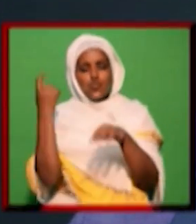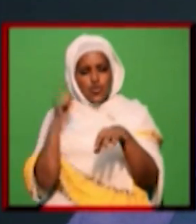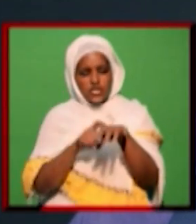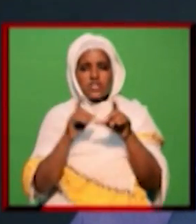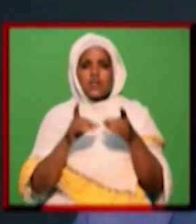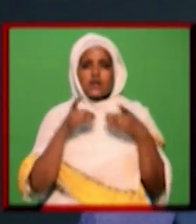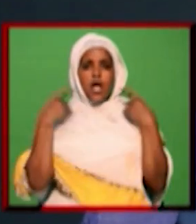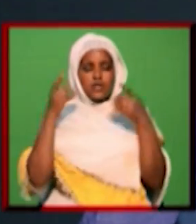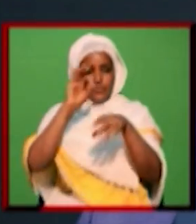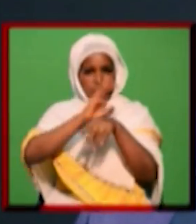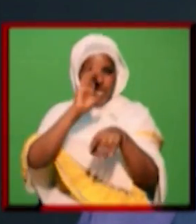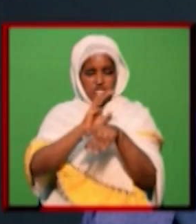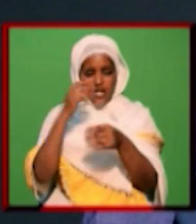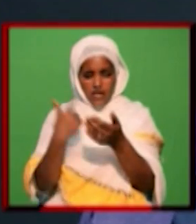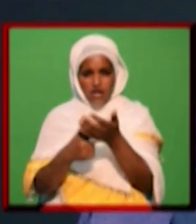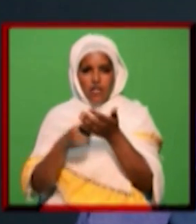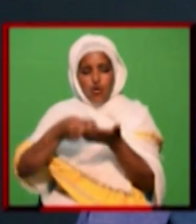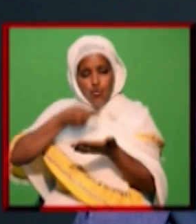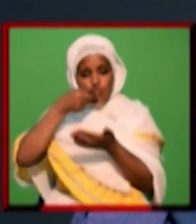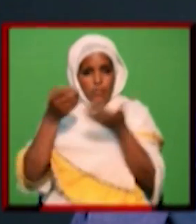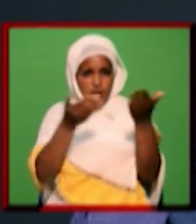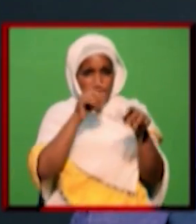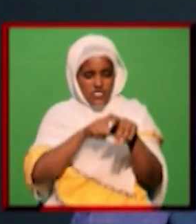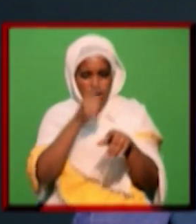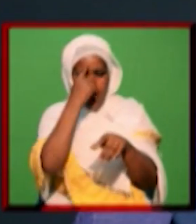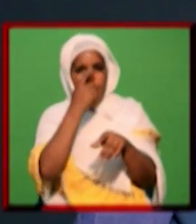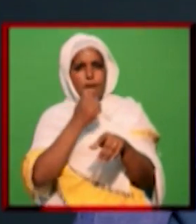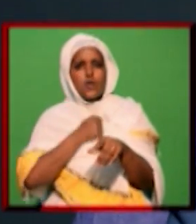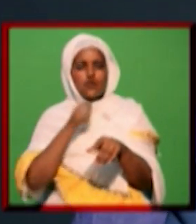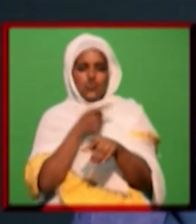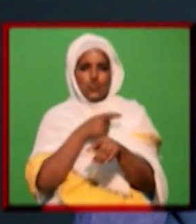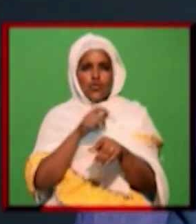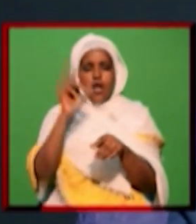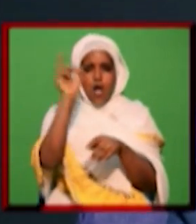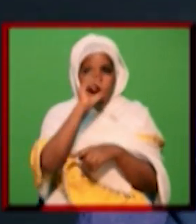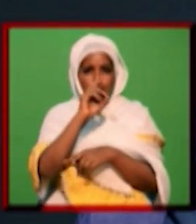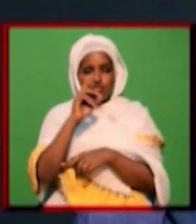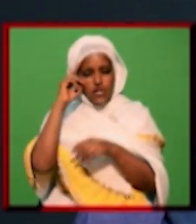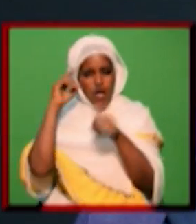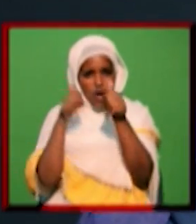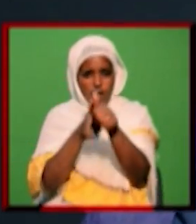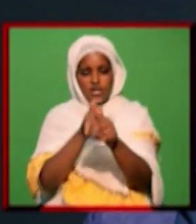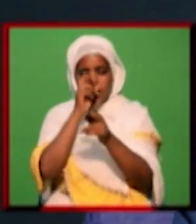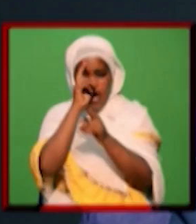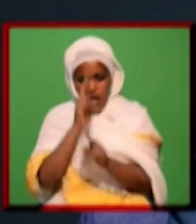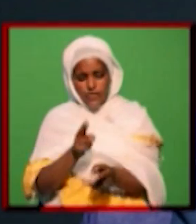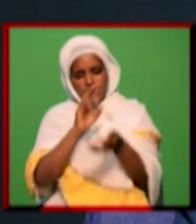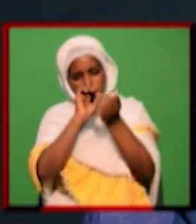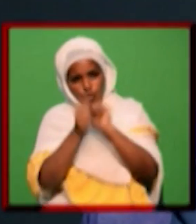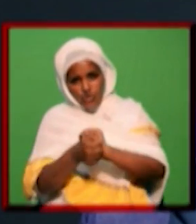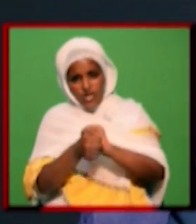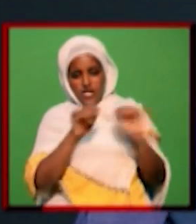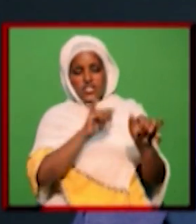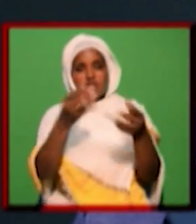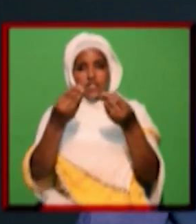ጊዜ ካህን በየቤተ ክርስቲያኑ ይህን በሚቀርብ ጊዜ አማናዊ ሆኖ በዕለተ ሐሙስ ለደቀ መዛሙርቱ አክብረህ